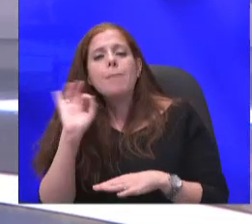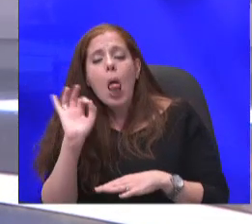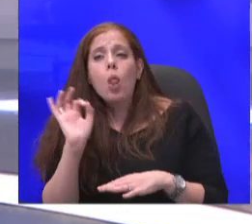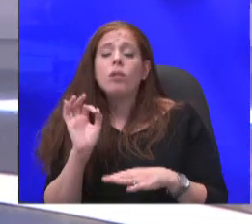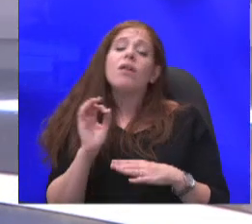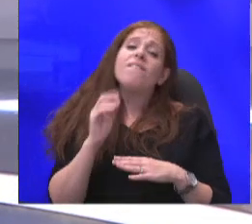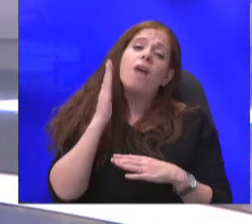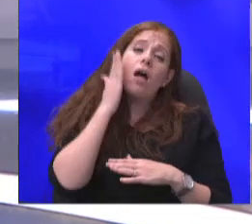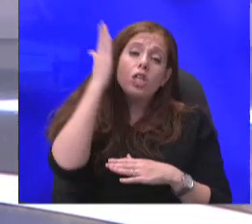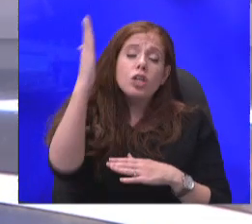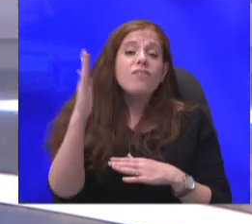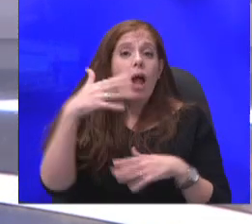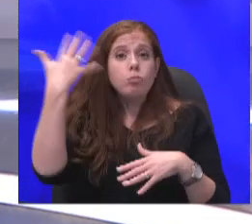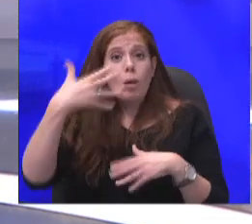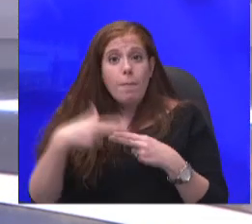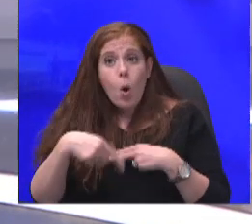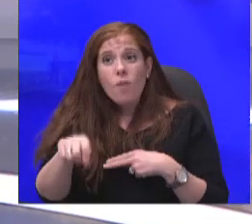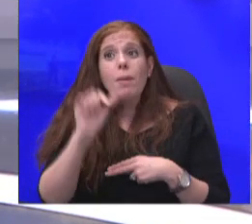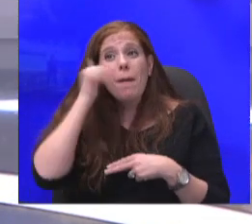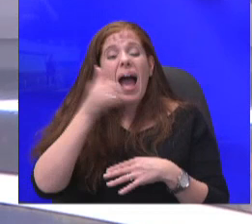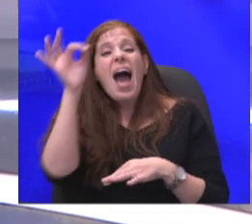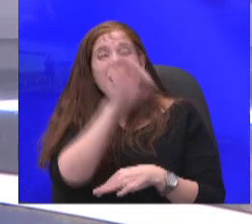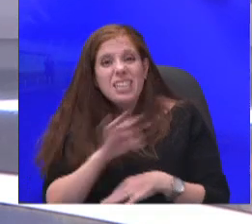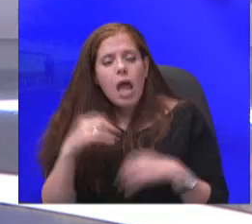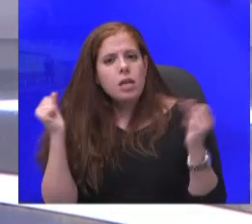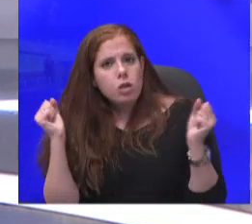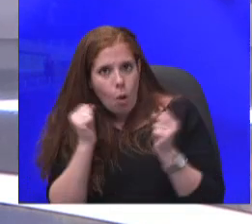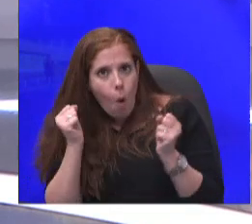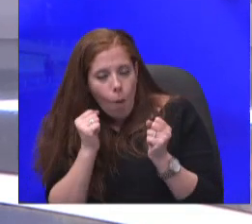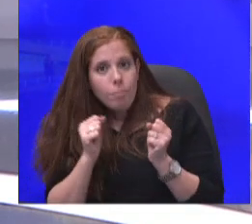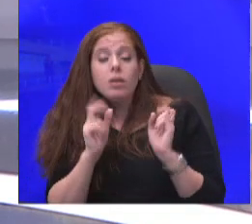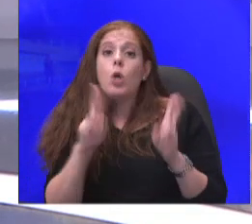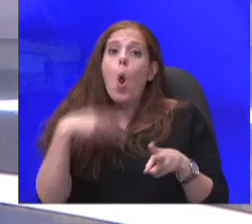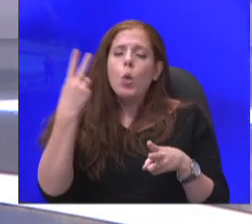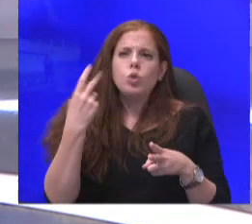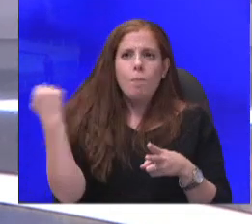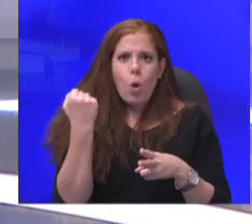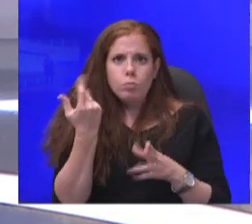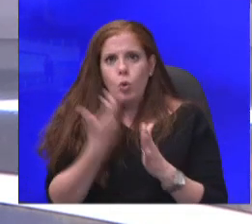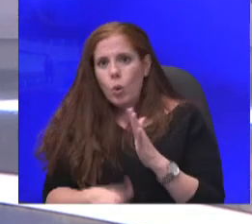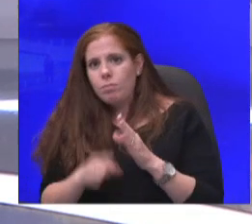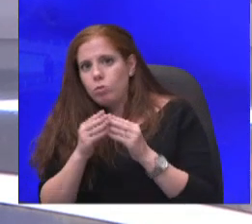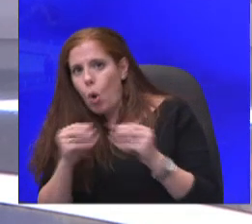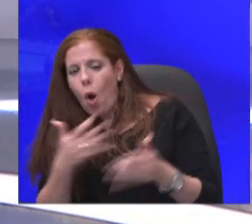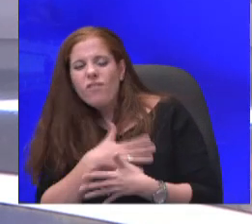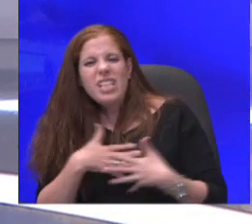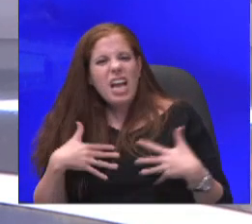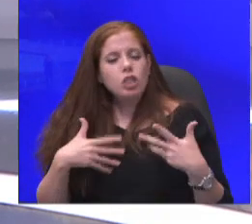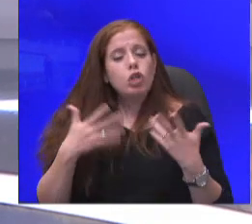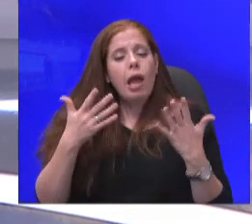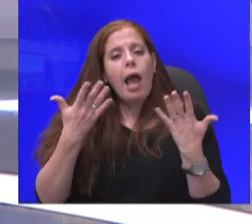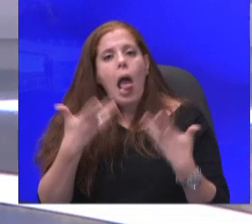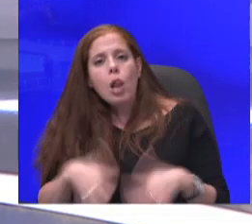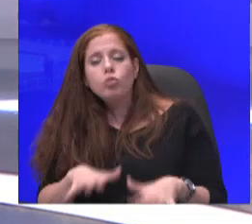הקרובים, מחר עדיין יום חורפי. יכול להיות שבעוצמות, מלבד מישור חוף, נרגיש איזושהי חלשות, אבל ימשיך לרדת גשם מדי